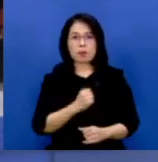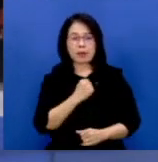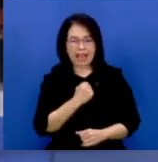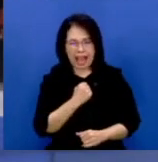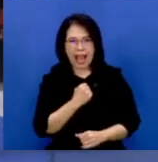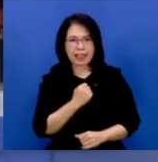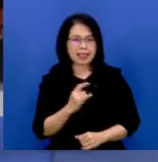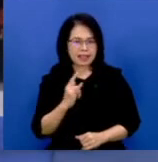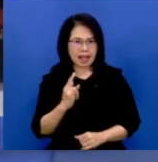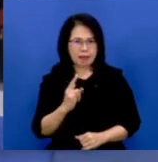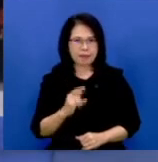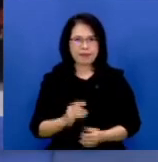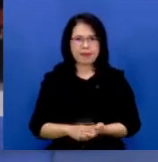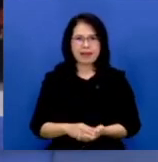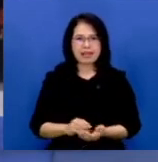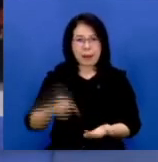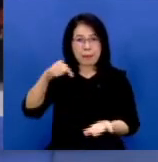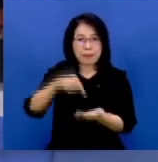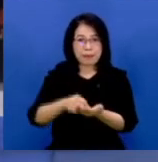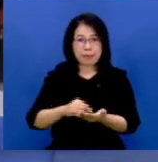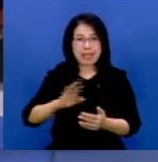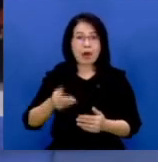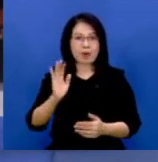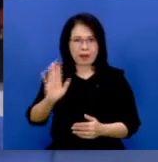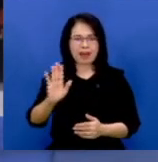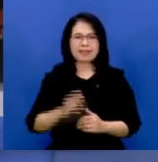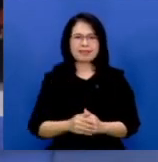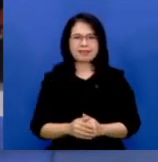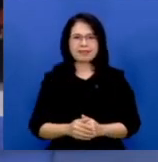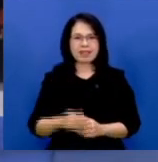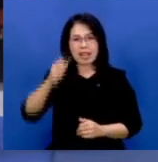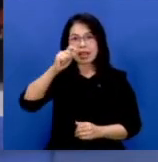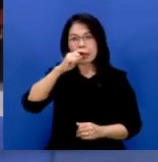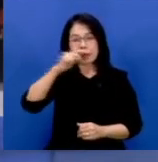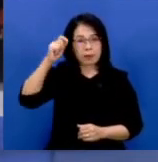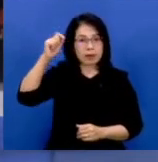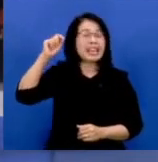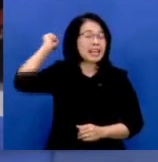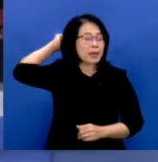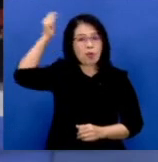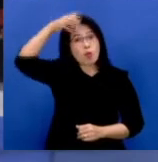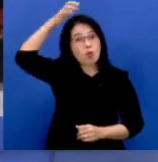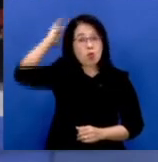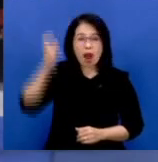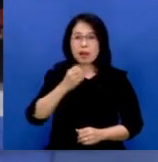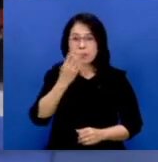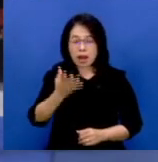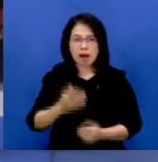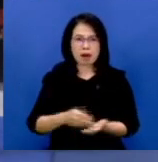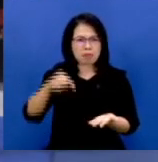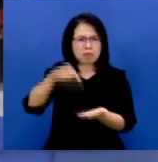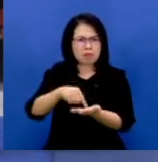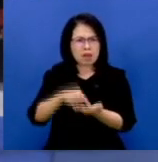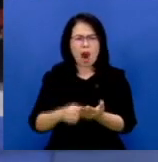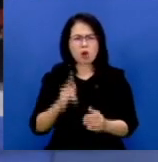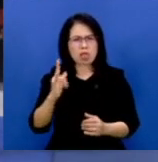pada pemilu 2024 mendatang. Puan berharap pemilu harus dilakukan dengan baik dan lancar, serta tidak memecah belah